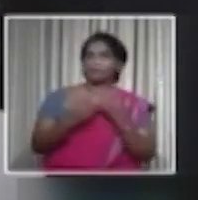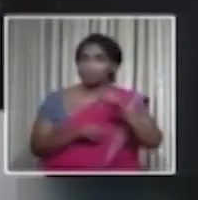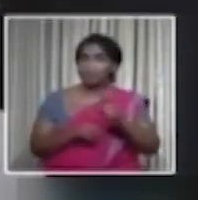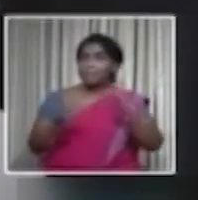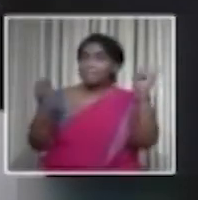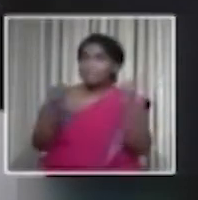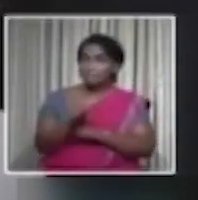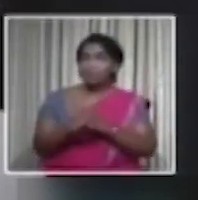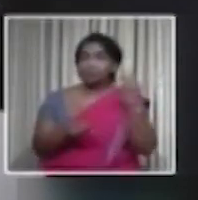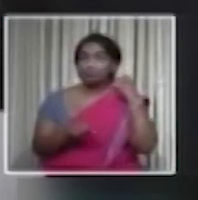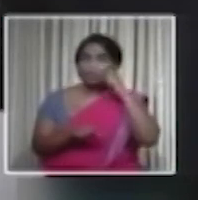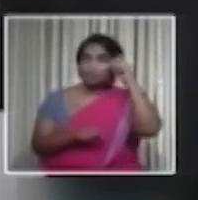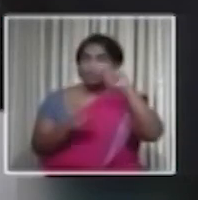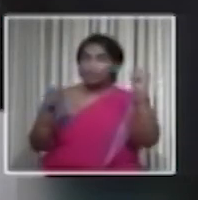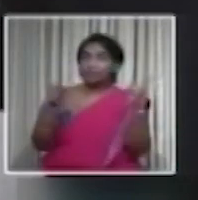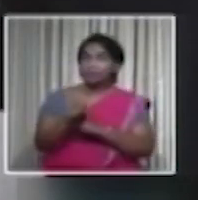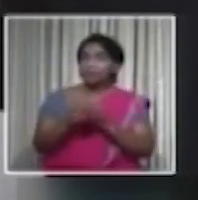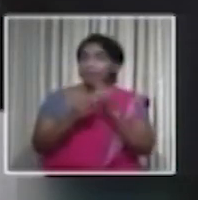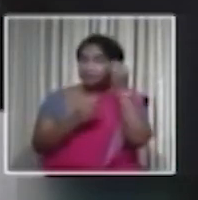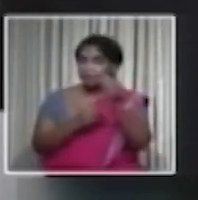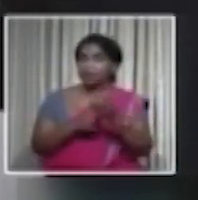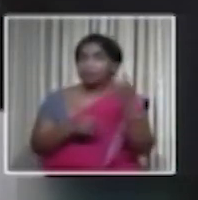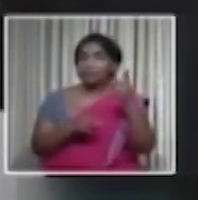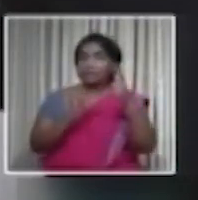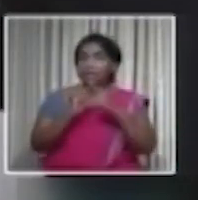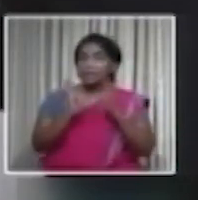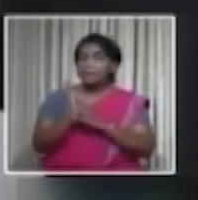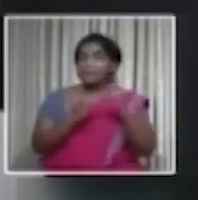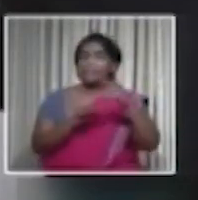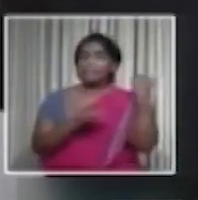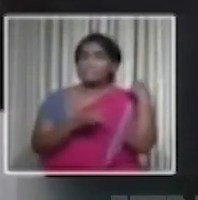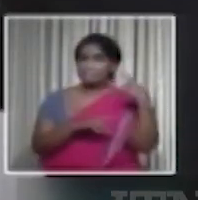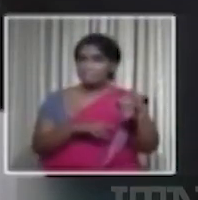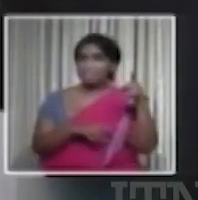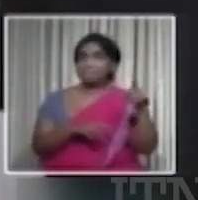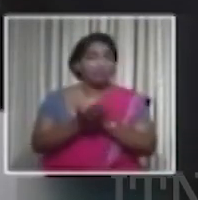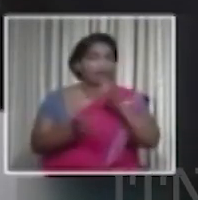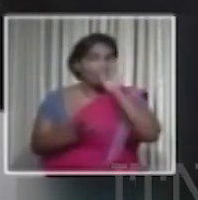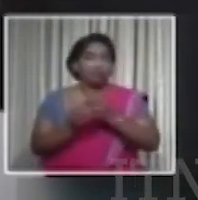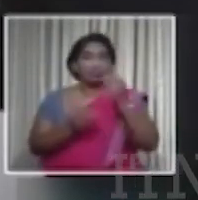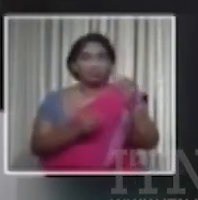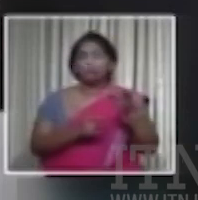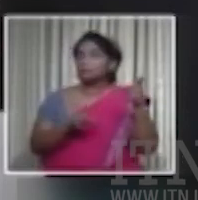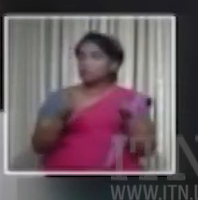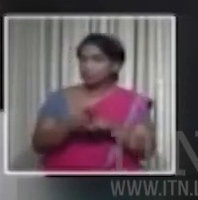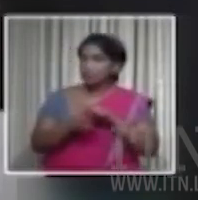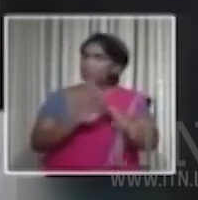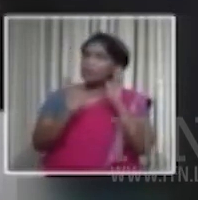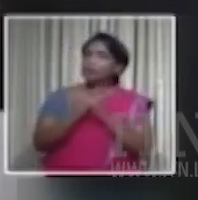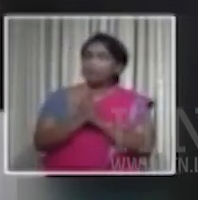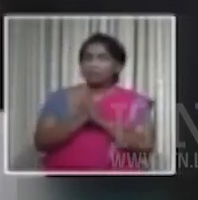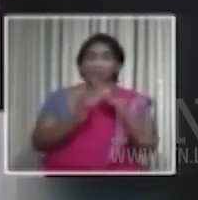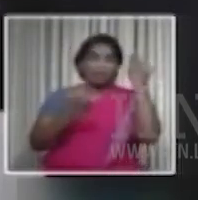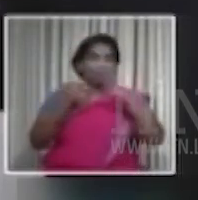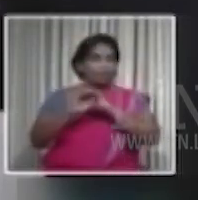කරන්න එපා. මුස්ලිම් මිනිස්සු මරන්න ඉඩ දුන්නේ ඉම්රාන්ගේ මස්සිනා, ඉම්රාන්ගේ මචන් දා වෘත්ත. ඒ නිසා මේ සියලු